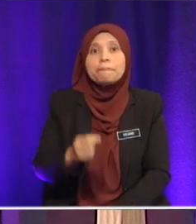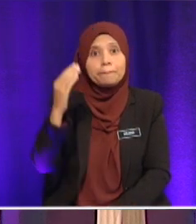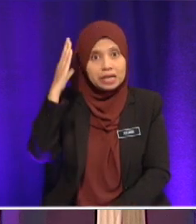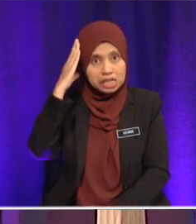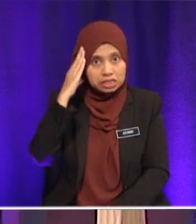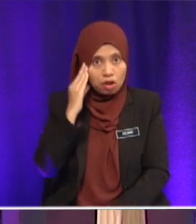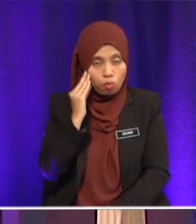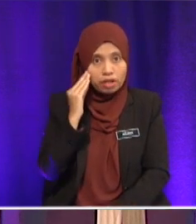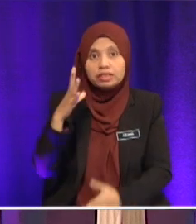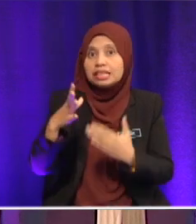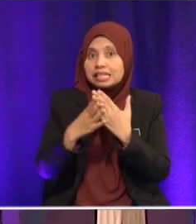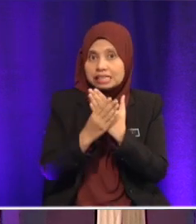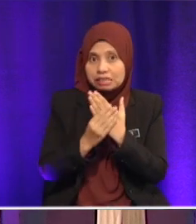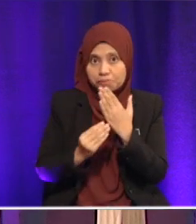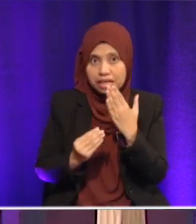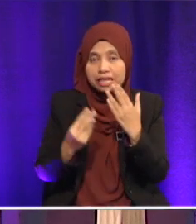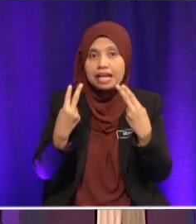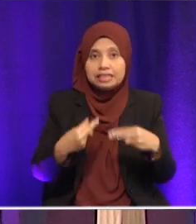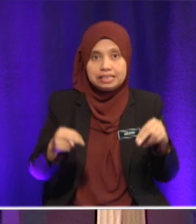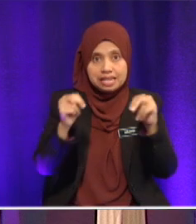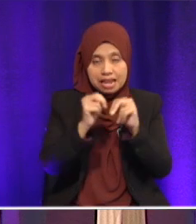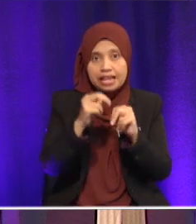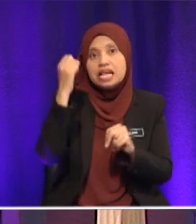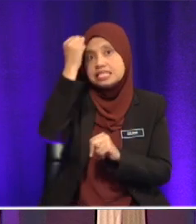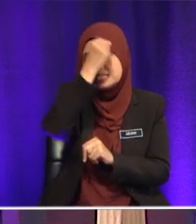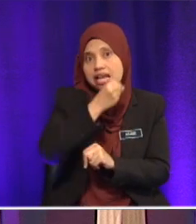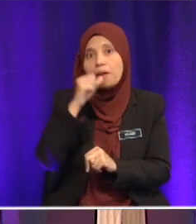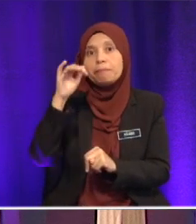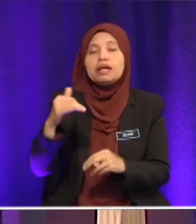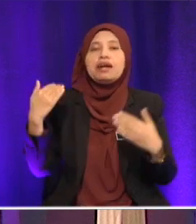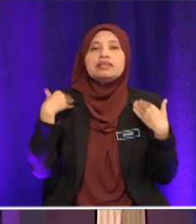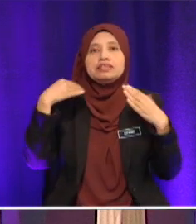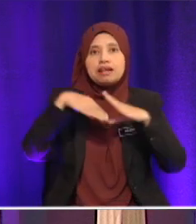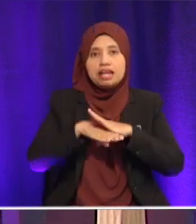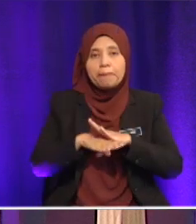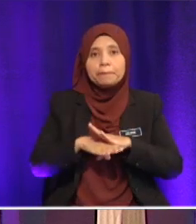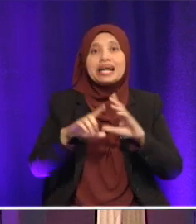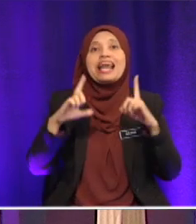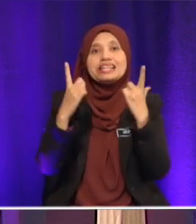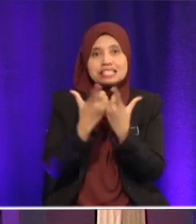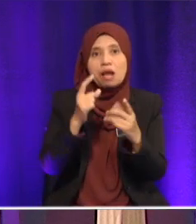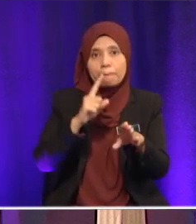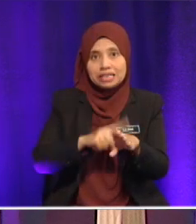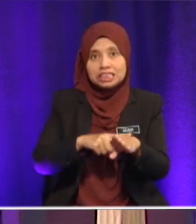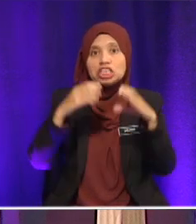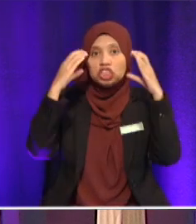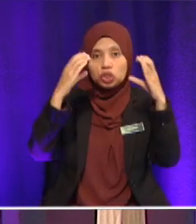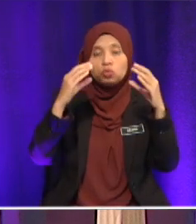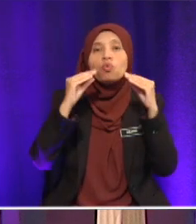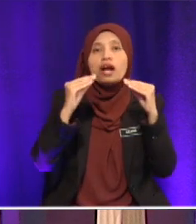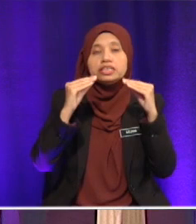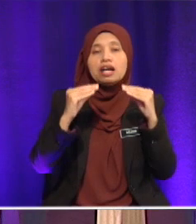juga nilai yaitu nilai sikap murid yang ada di dalam gereja semasa guru-guru melaksanakan